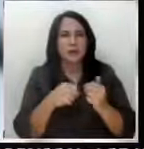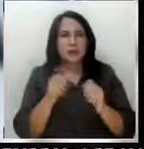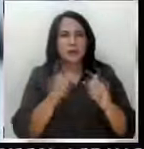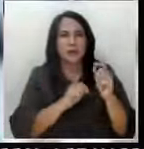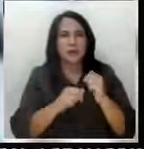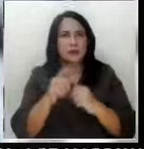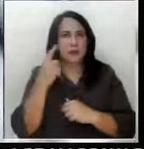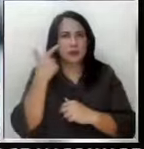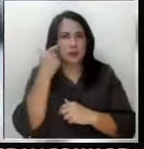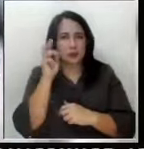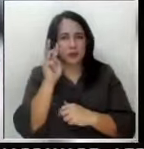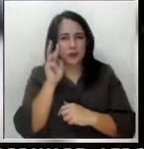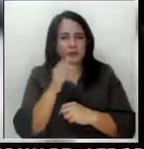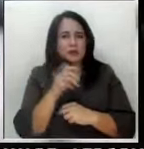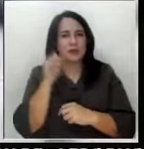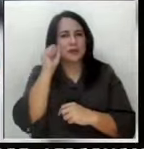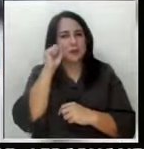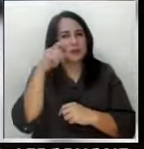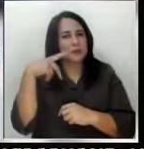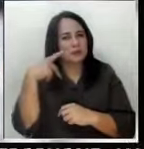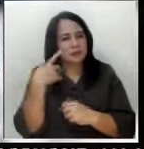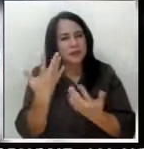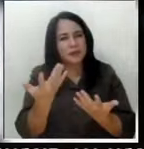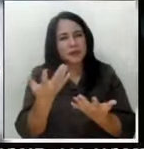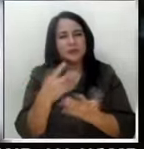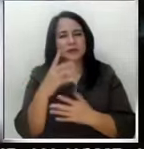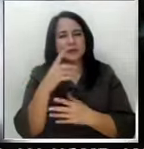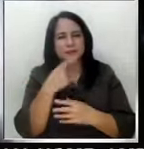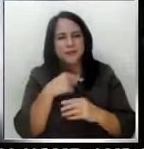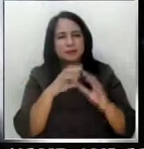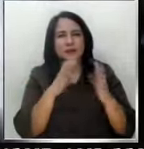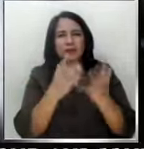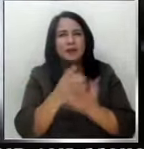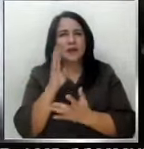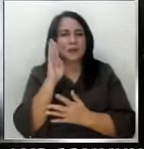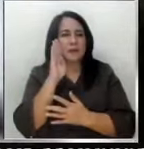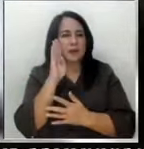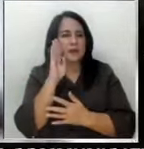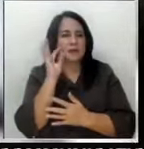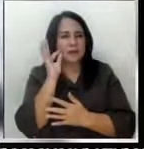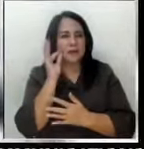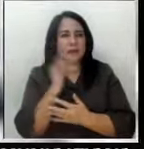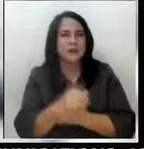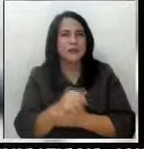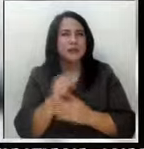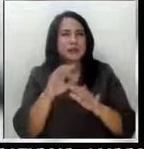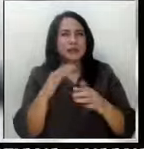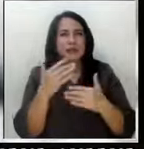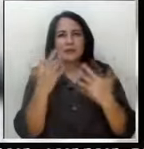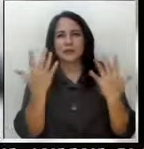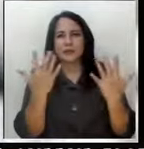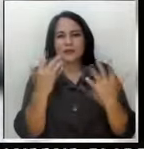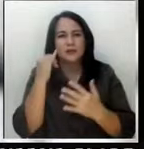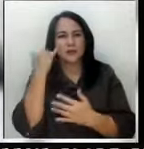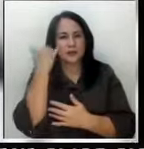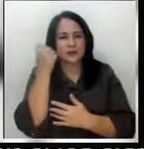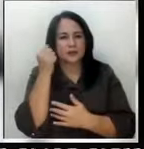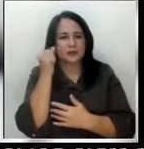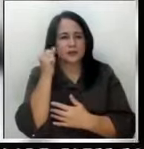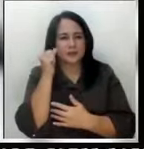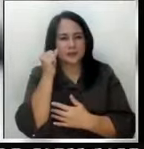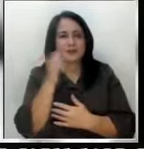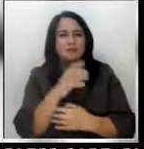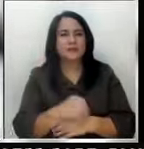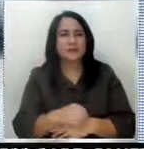Ward, Sofia Pablo, Pulang Araw Star Barbie Fortesa, Asia's Limitless Star Julian San Jose at